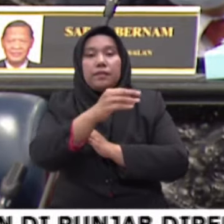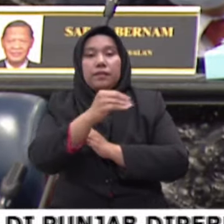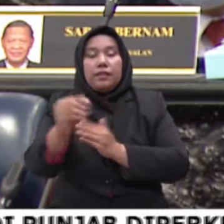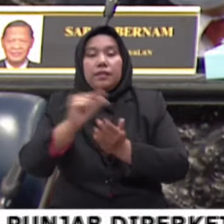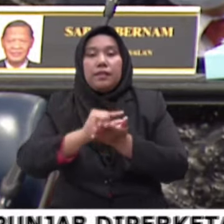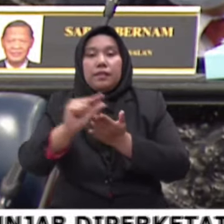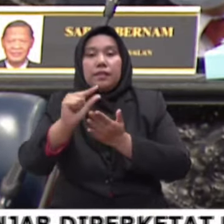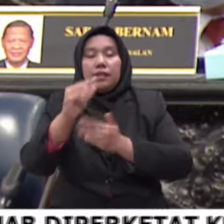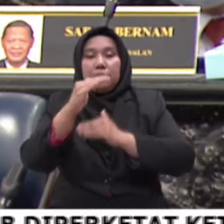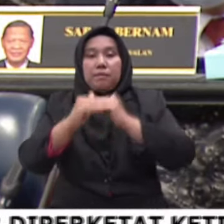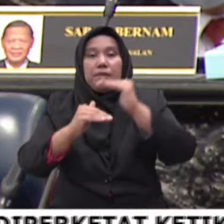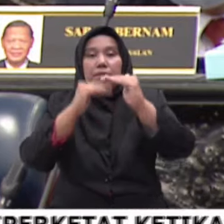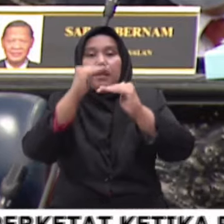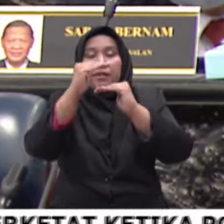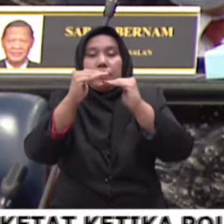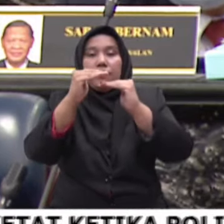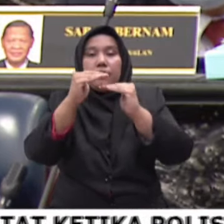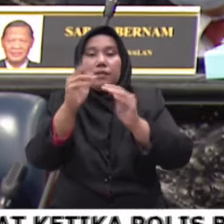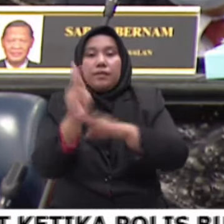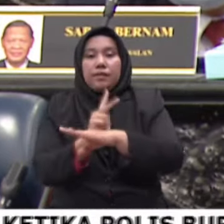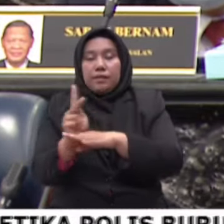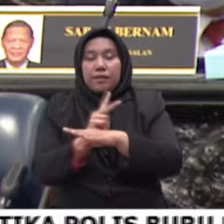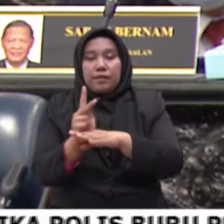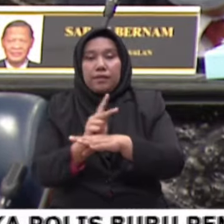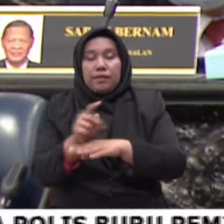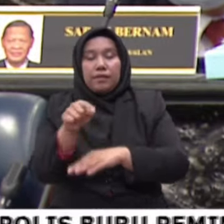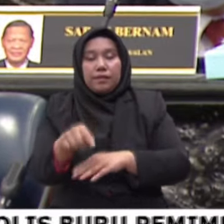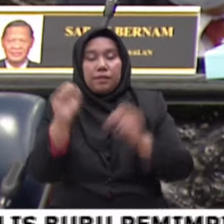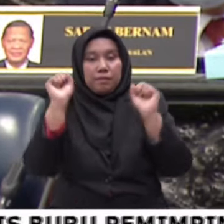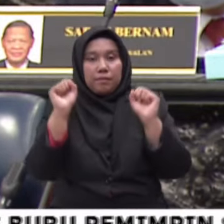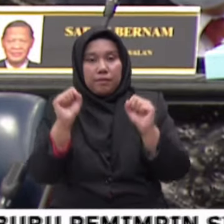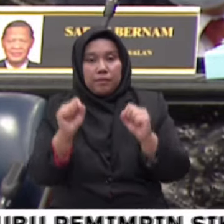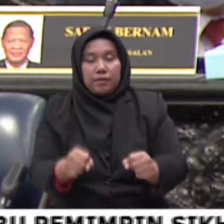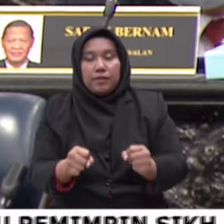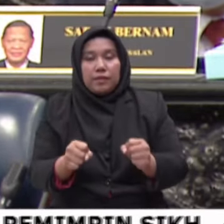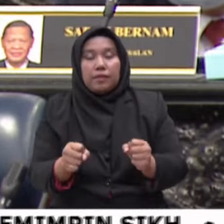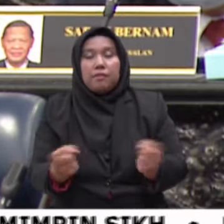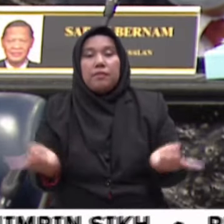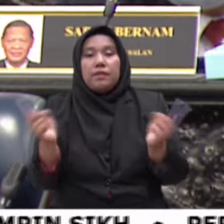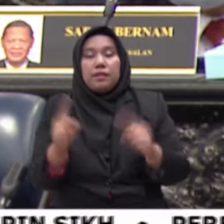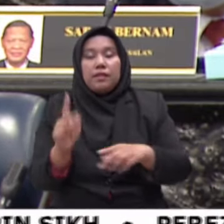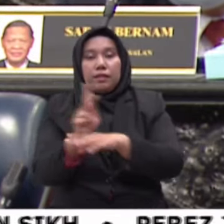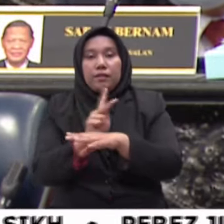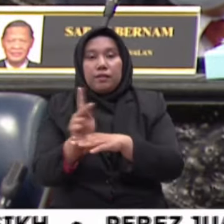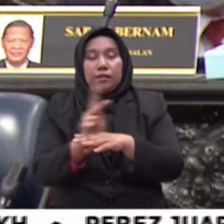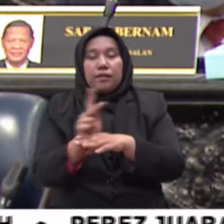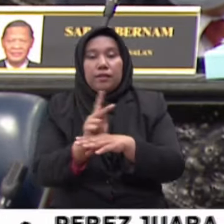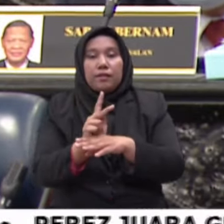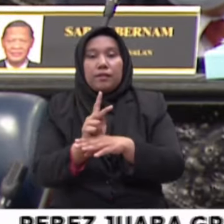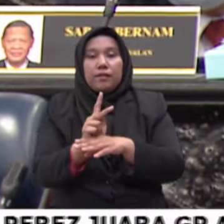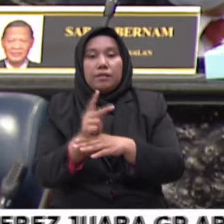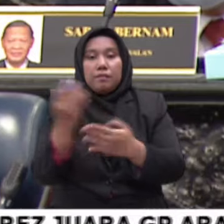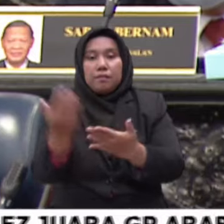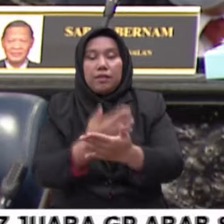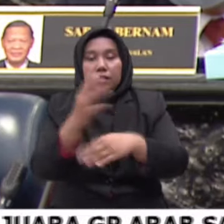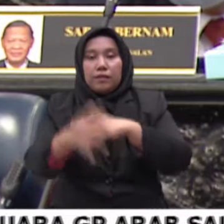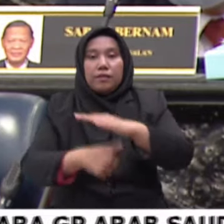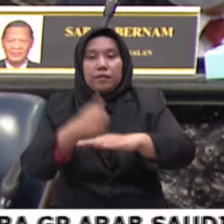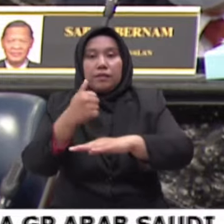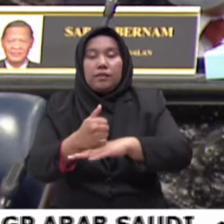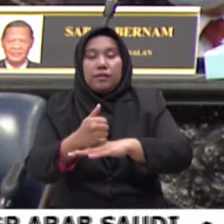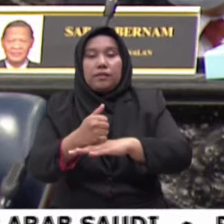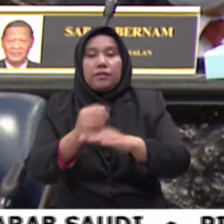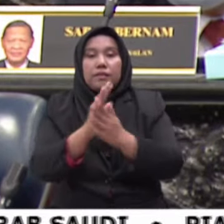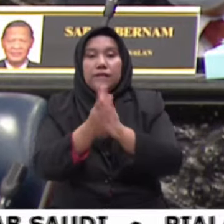memajukan koperasi. Jadi ini boleh menyebabkan koperasi yang baru ditubuhkan itu menjadi